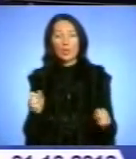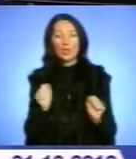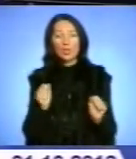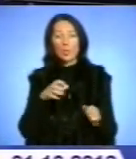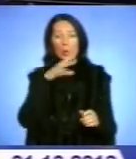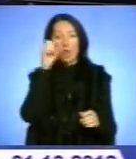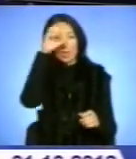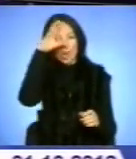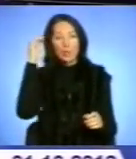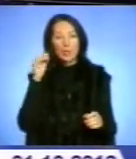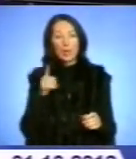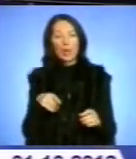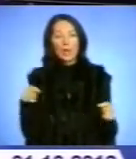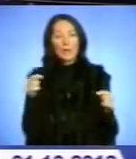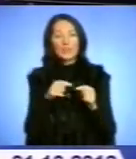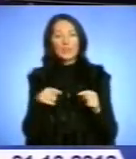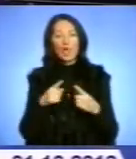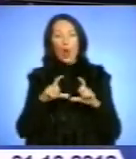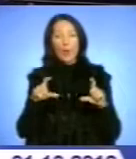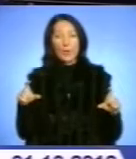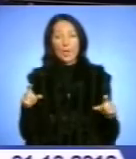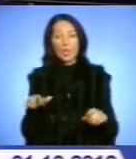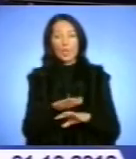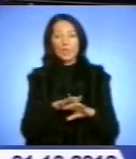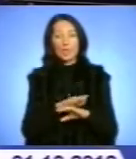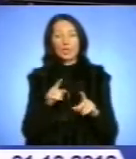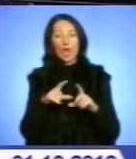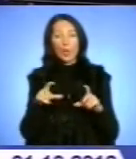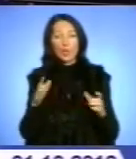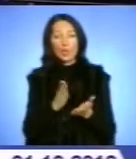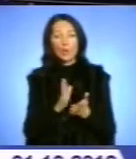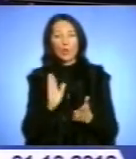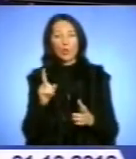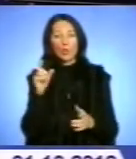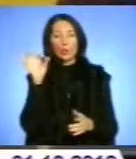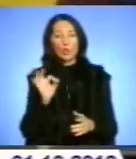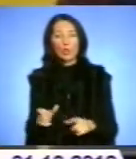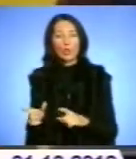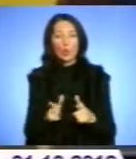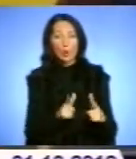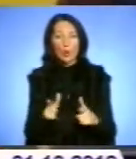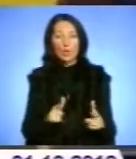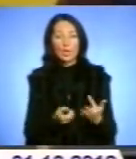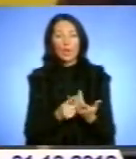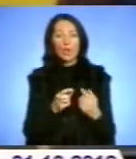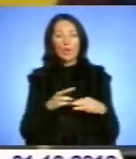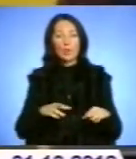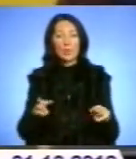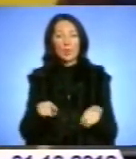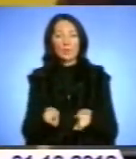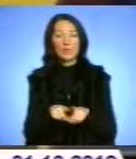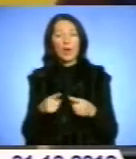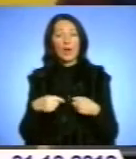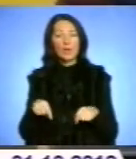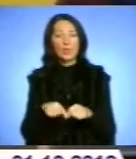то відповідно всі об'єкти в населених пунктах мають бути 100% до цього підготовлені. Кілька міністерств і відомств